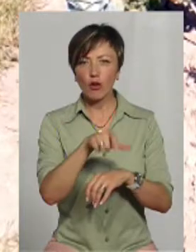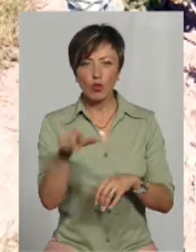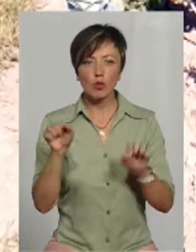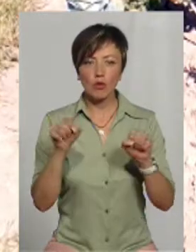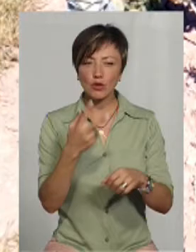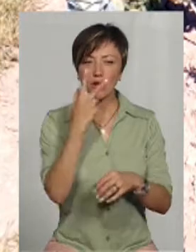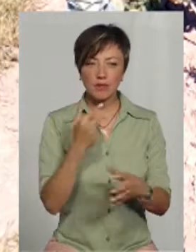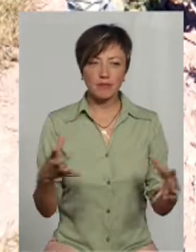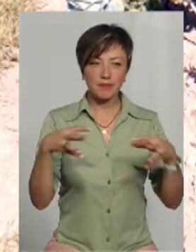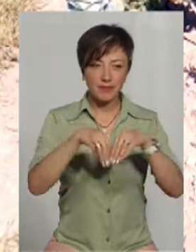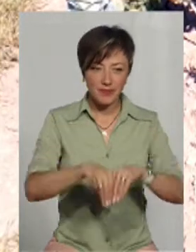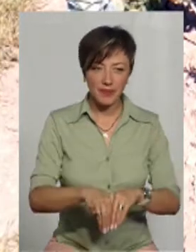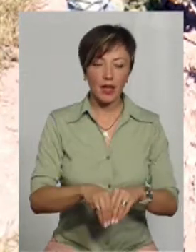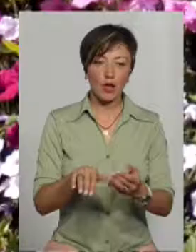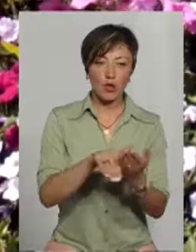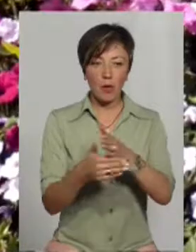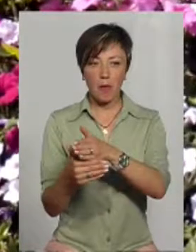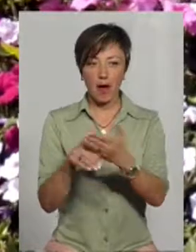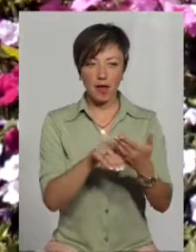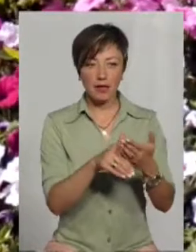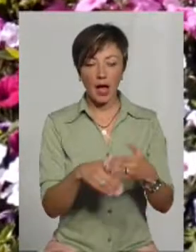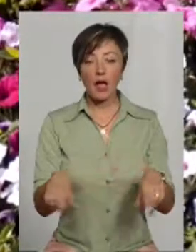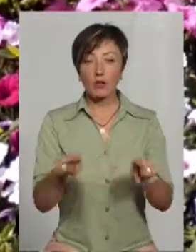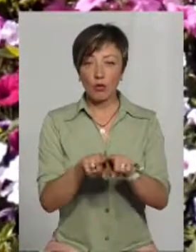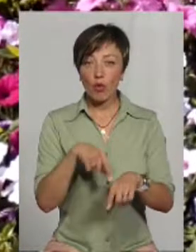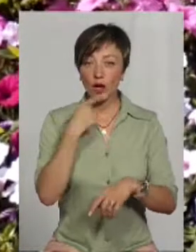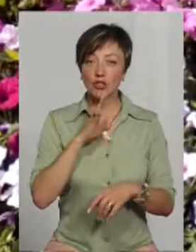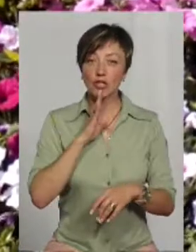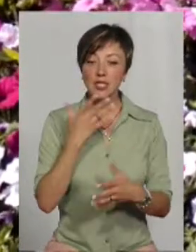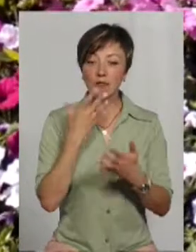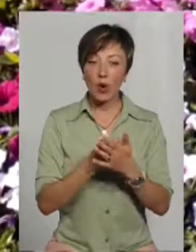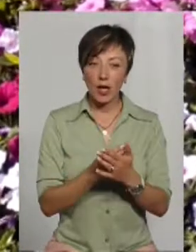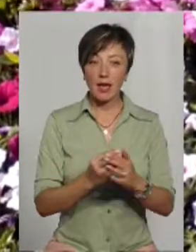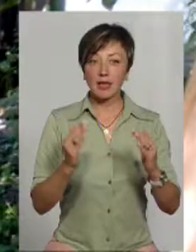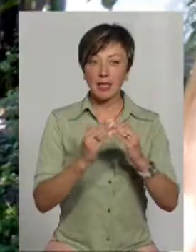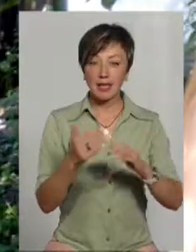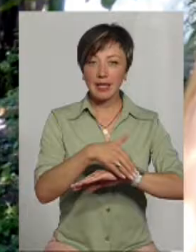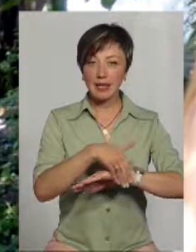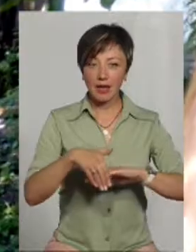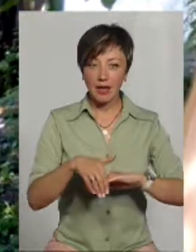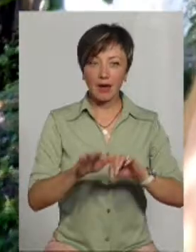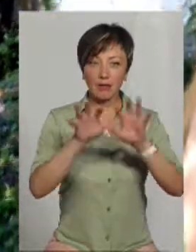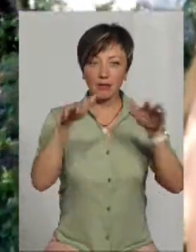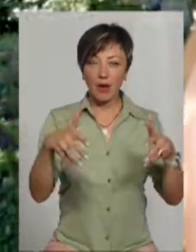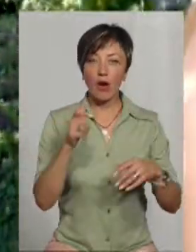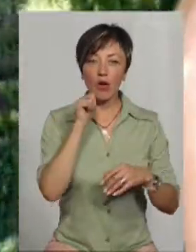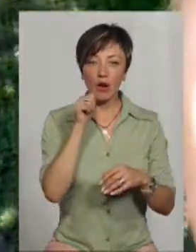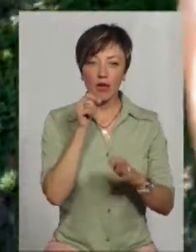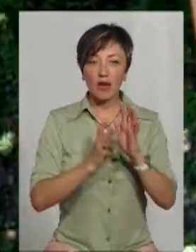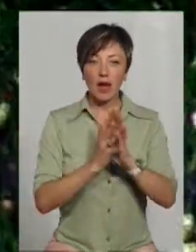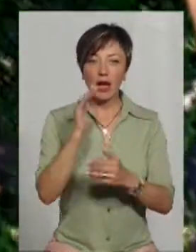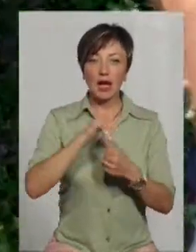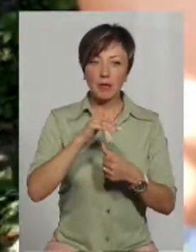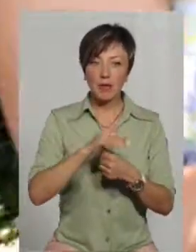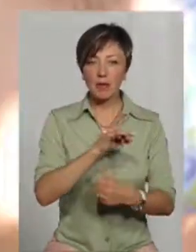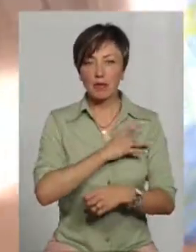можуть уживатися в єдиному просторі і допомагати одне одному. Саме тому, каже Івана, в своїй садибі під деревами волоських горіхів вирощує гриби-трюфелі – білі й